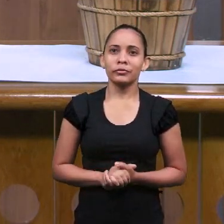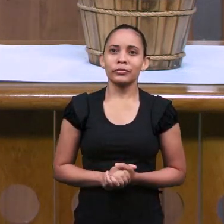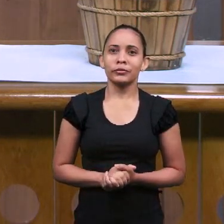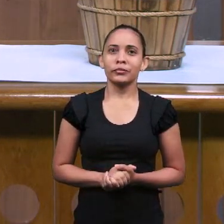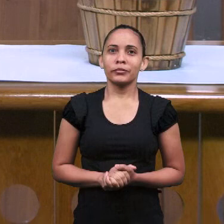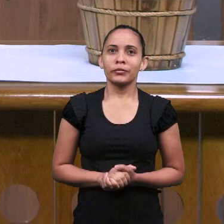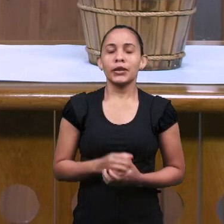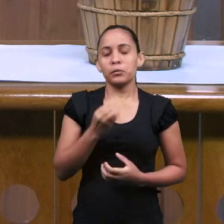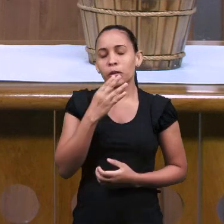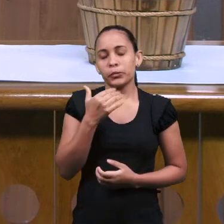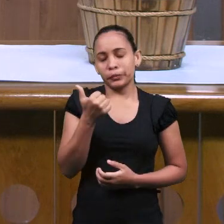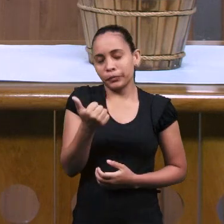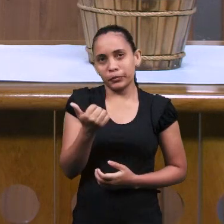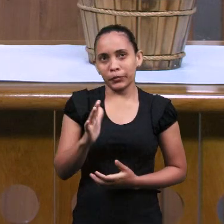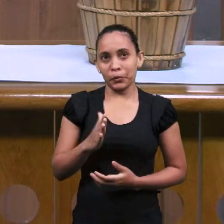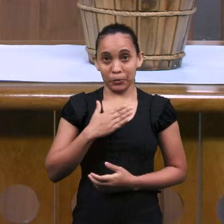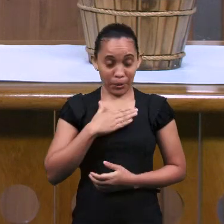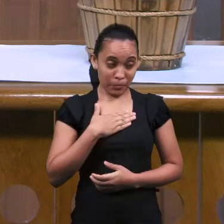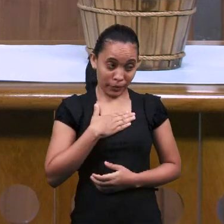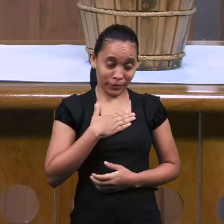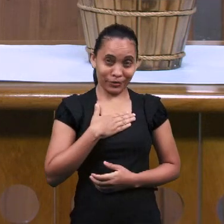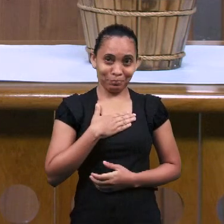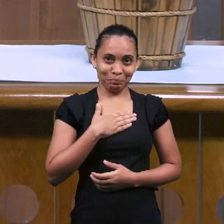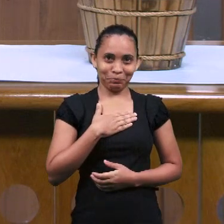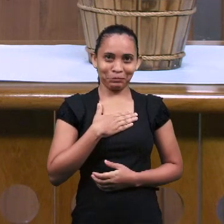Très bien. Pour moi, n'est-ce pas?